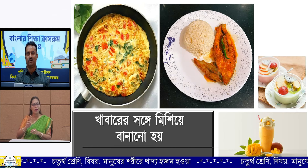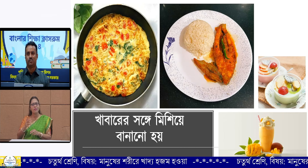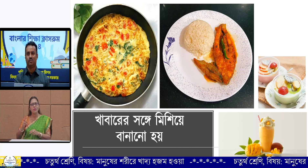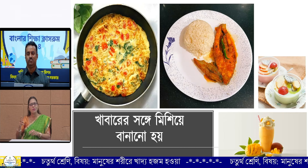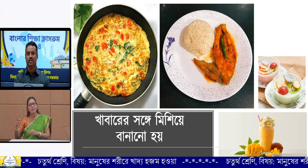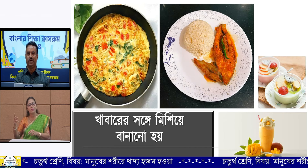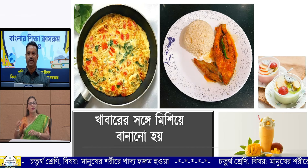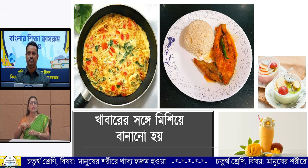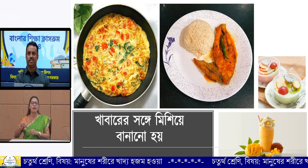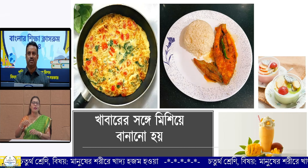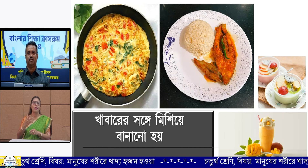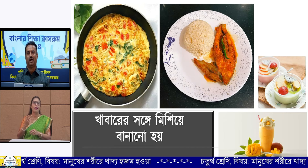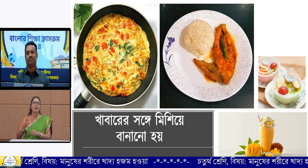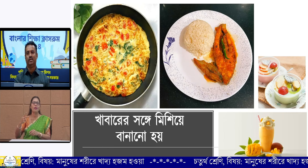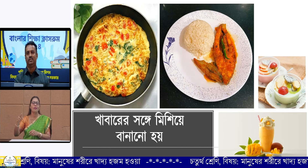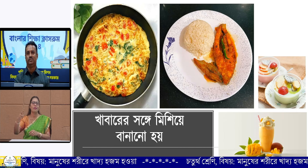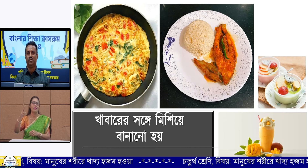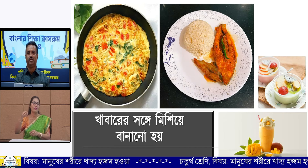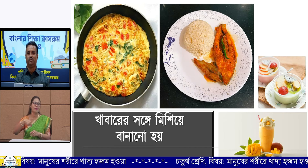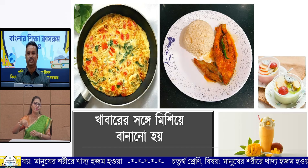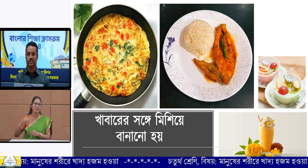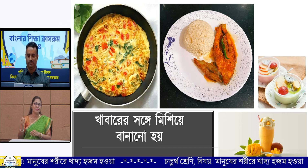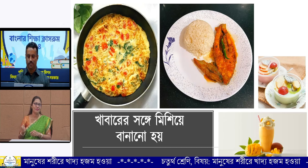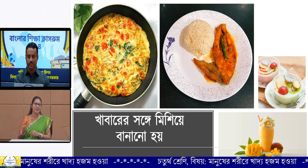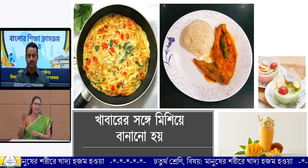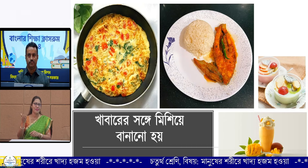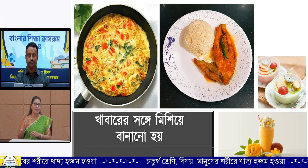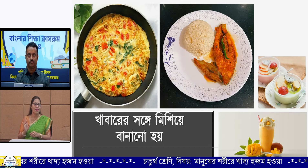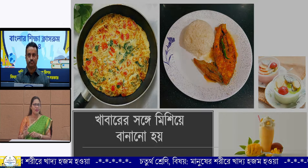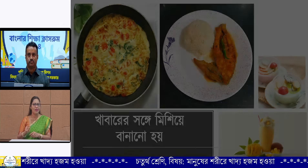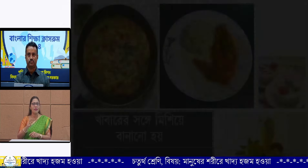নানান রকম এই মেশানো খাবার তৈরি